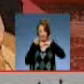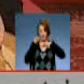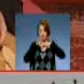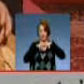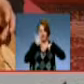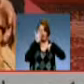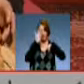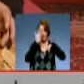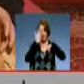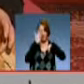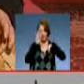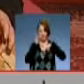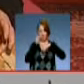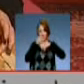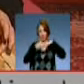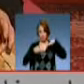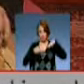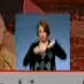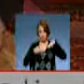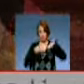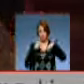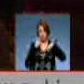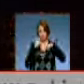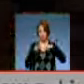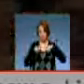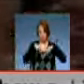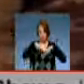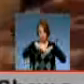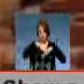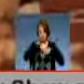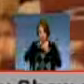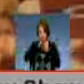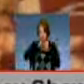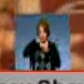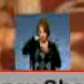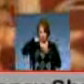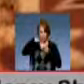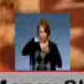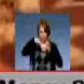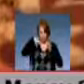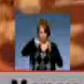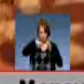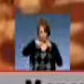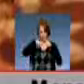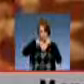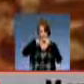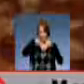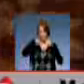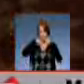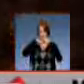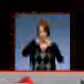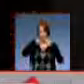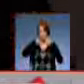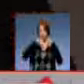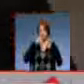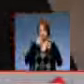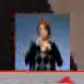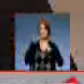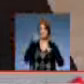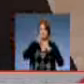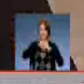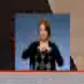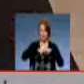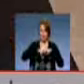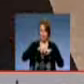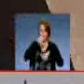الصباع الصغير ده على رجلي الشمال ازرق. راح الدكتور اللي عمل العمليه دي حولنا على معهد ناصر، راح دكتور